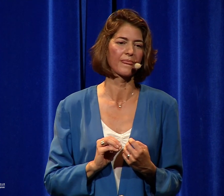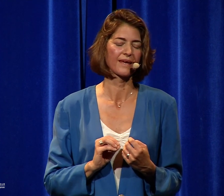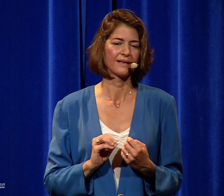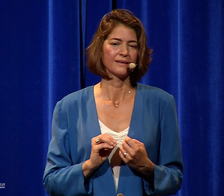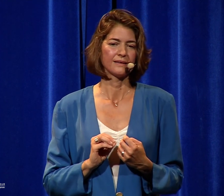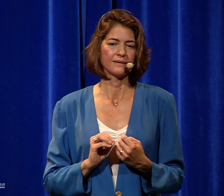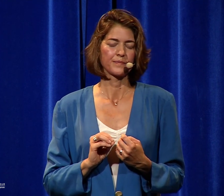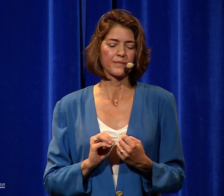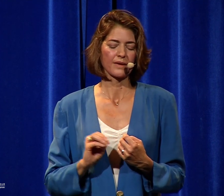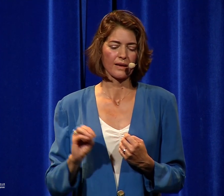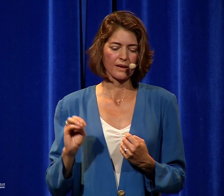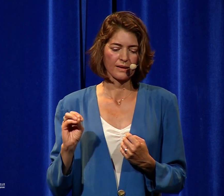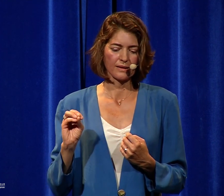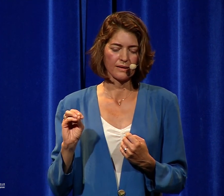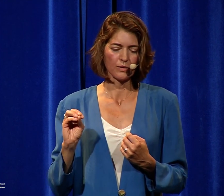force.